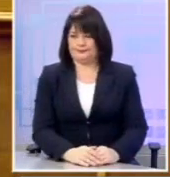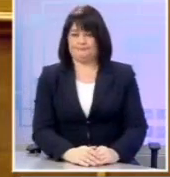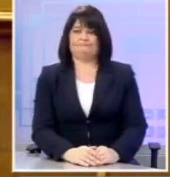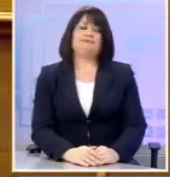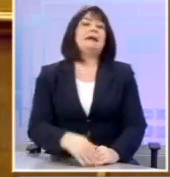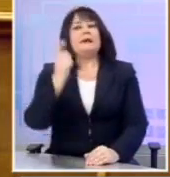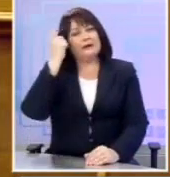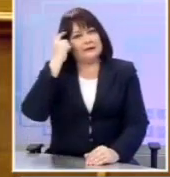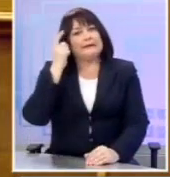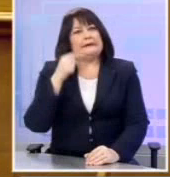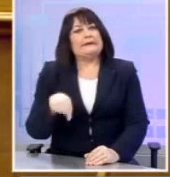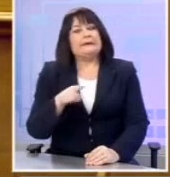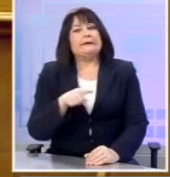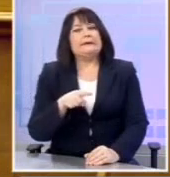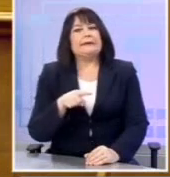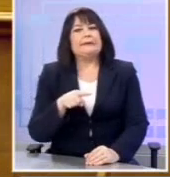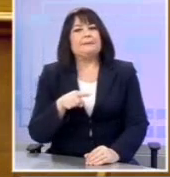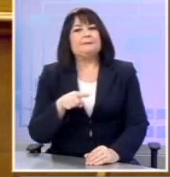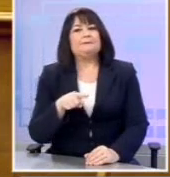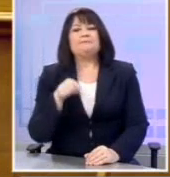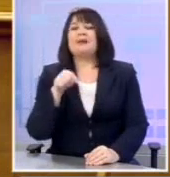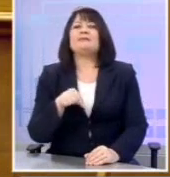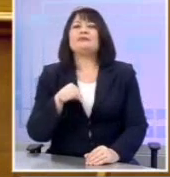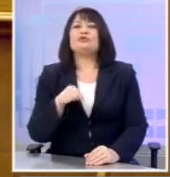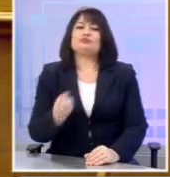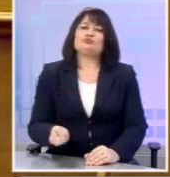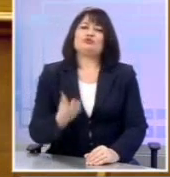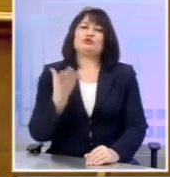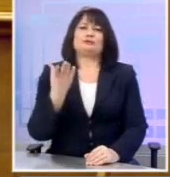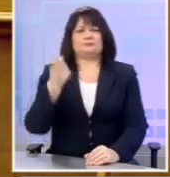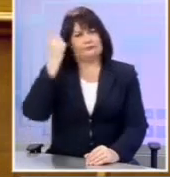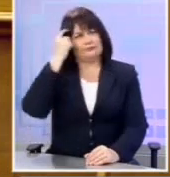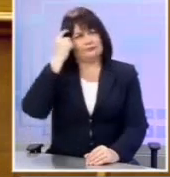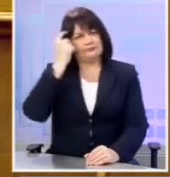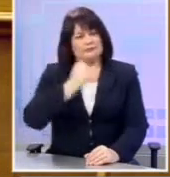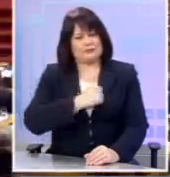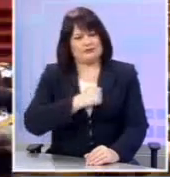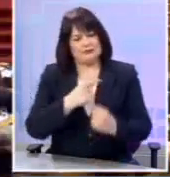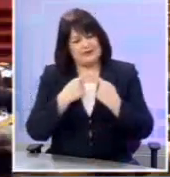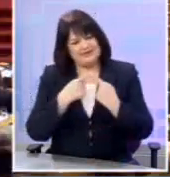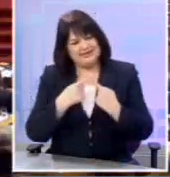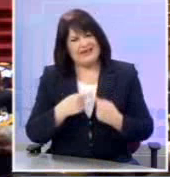Καταλαβαίνετε, εδώ είναι μια ριζική, αν θέλετε, και ιδεολογική αντίθεση.